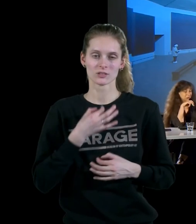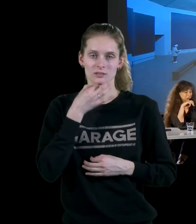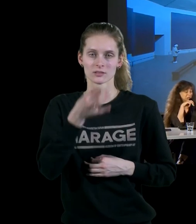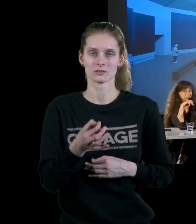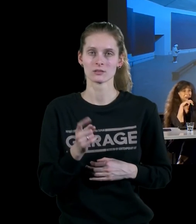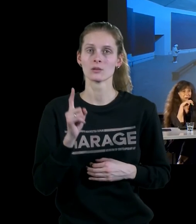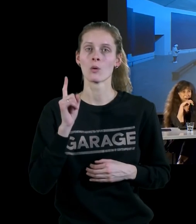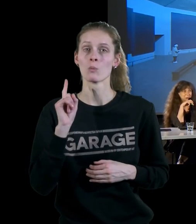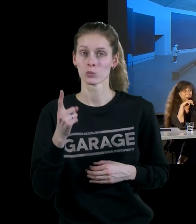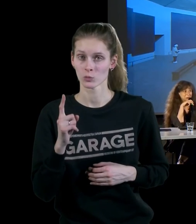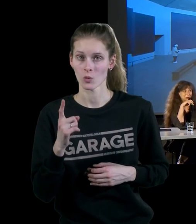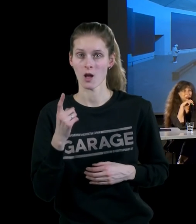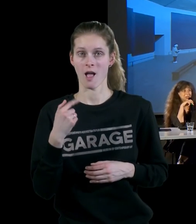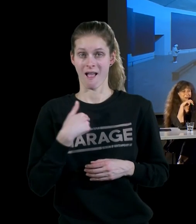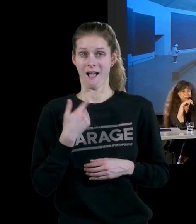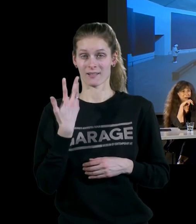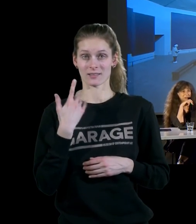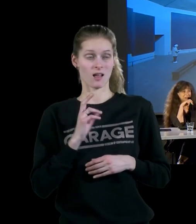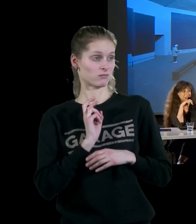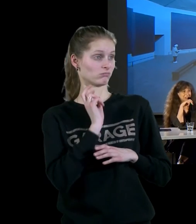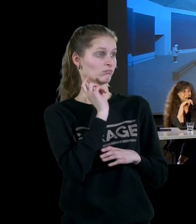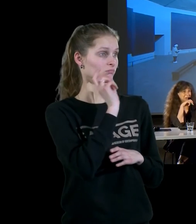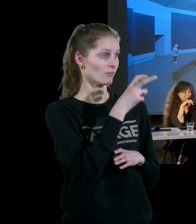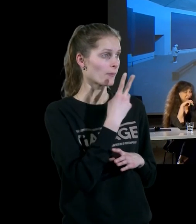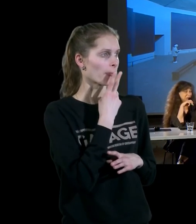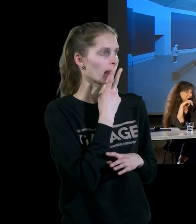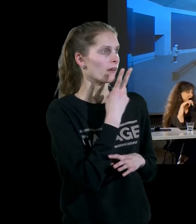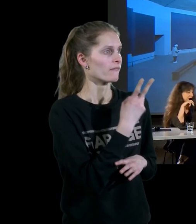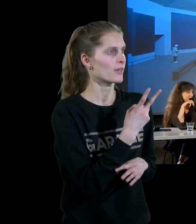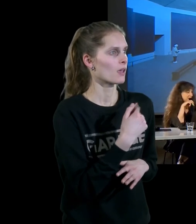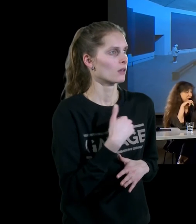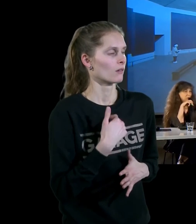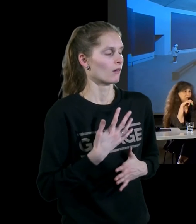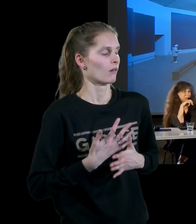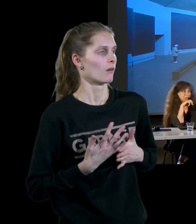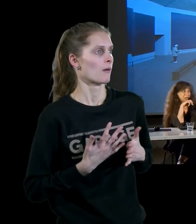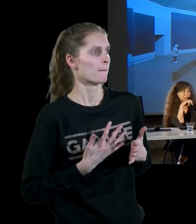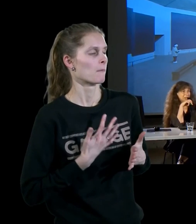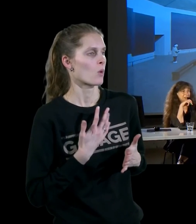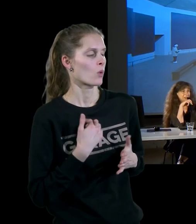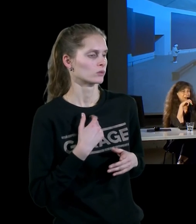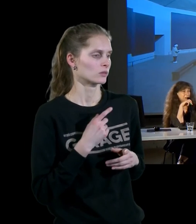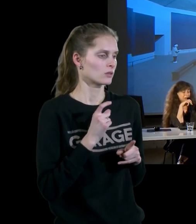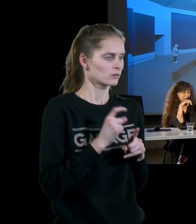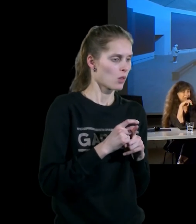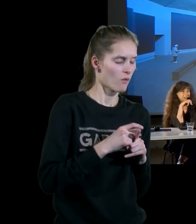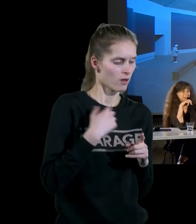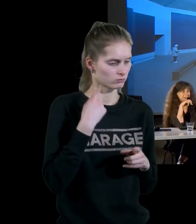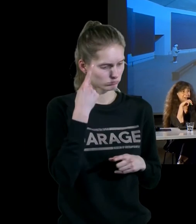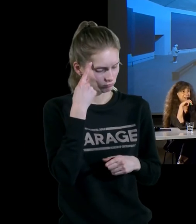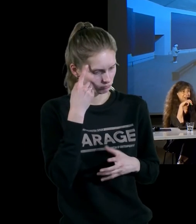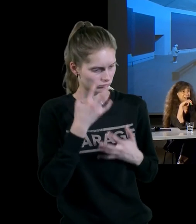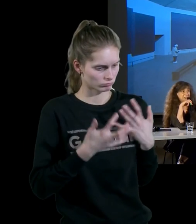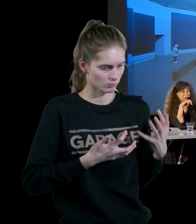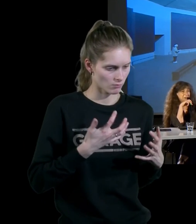туда съездила, все это пережила и попыталась найти для этого слова, вот, а потом я нашла сайт, на